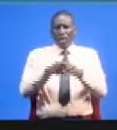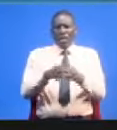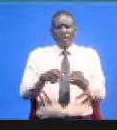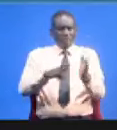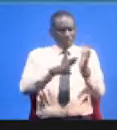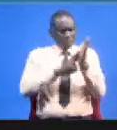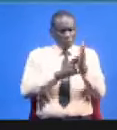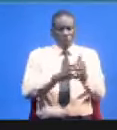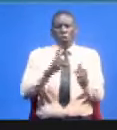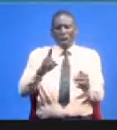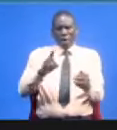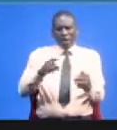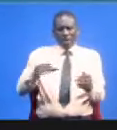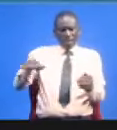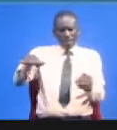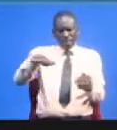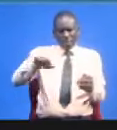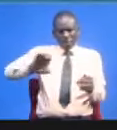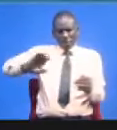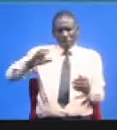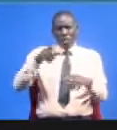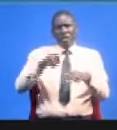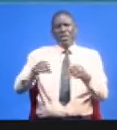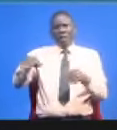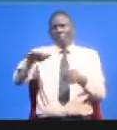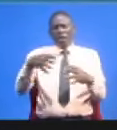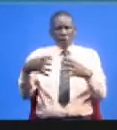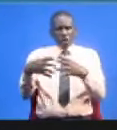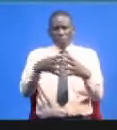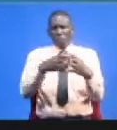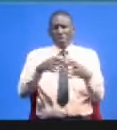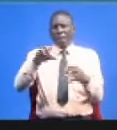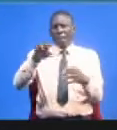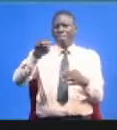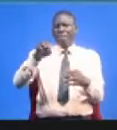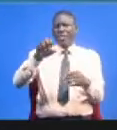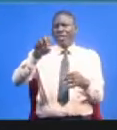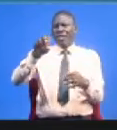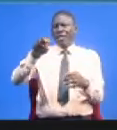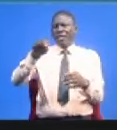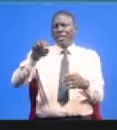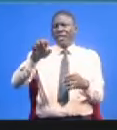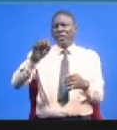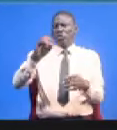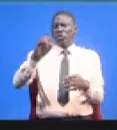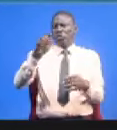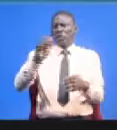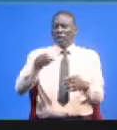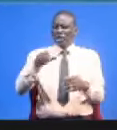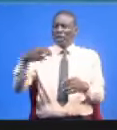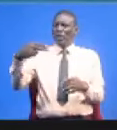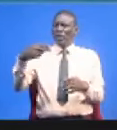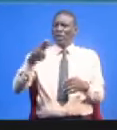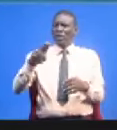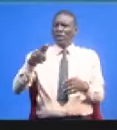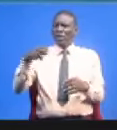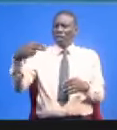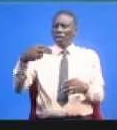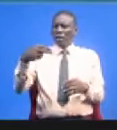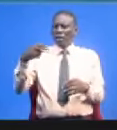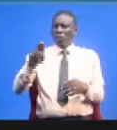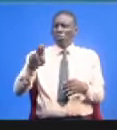mwakilishi wa wilaya moja katika eneo hilo la Minnesota. Hulda amevunja rekodi ya kuwa mhamiaji wa